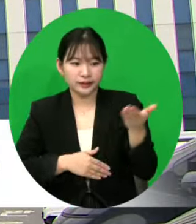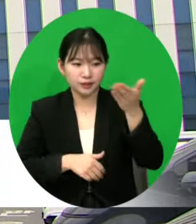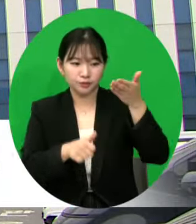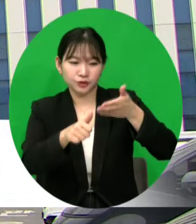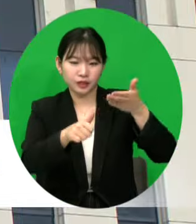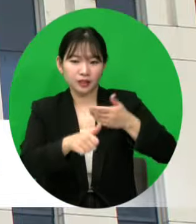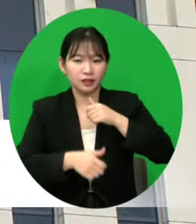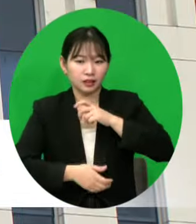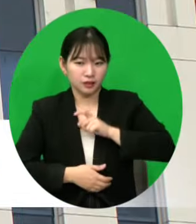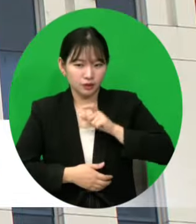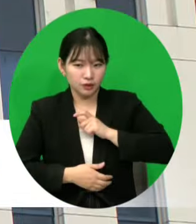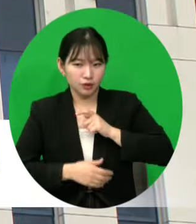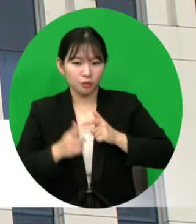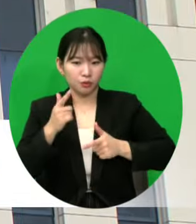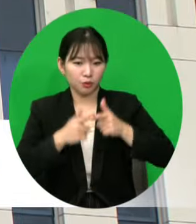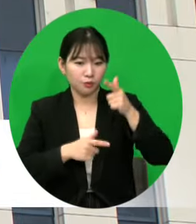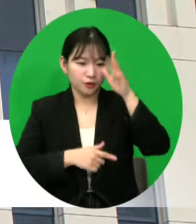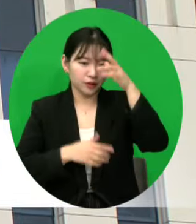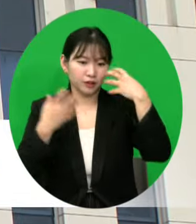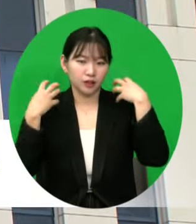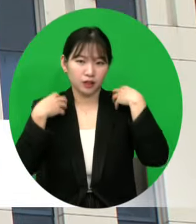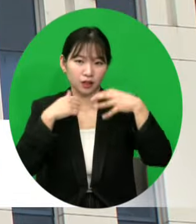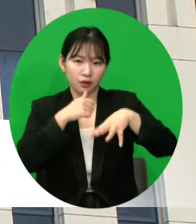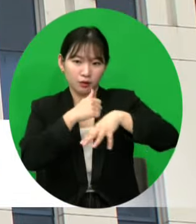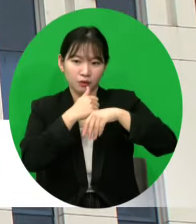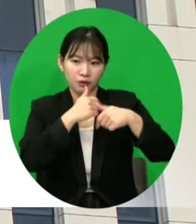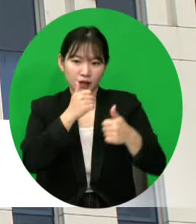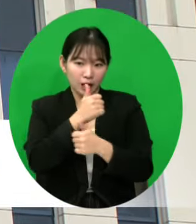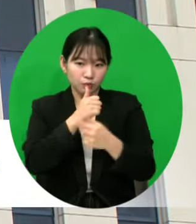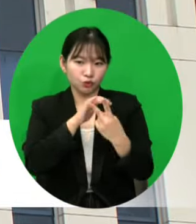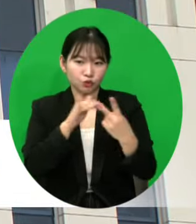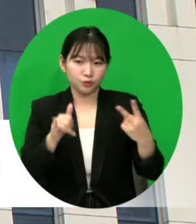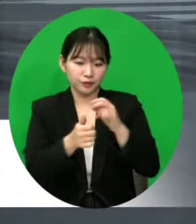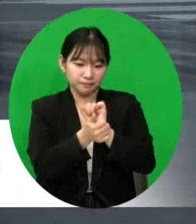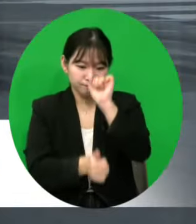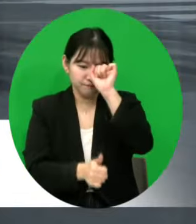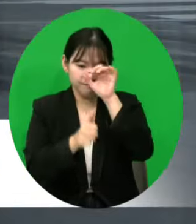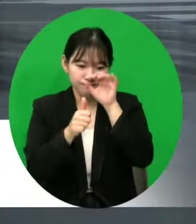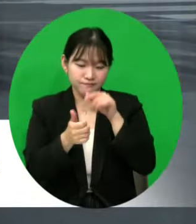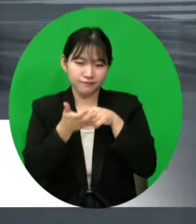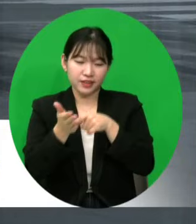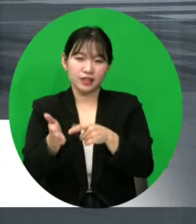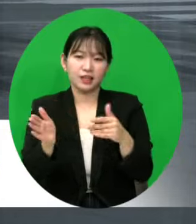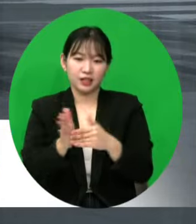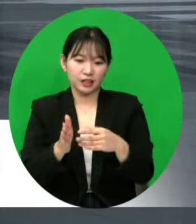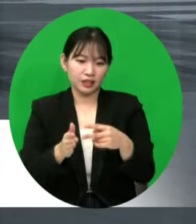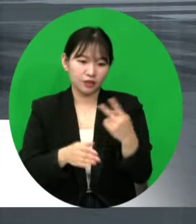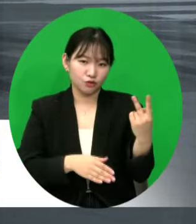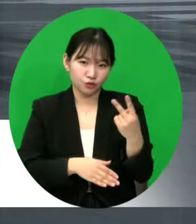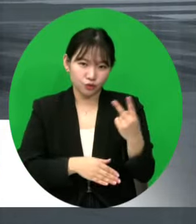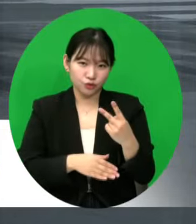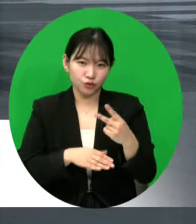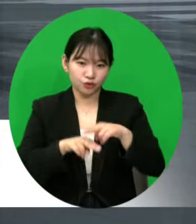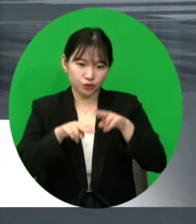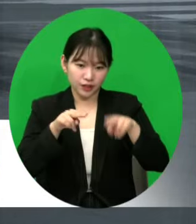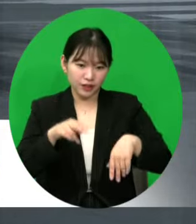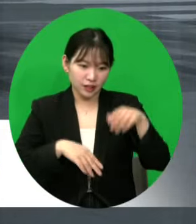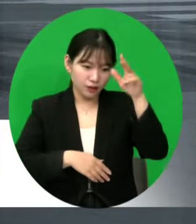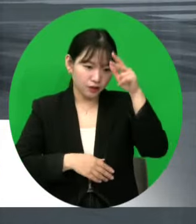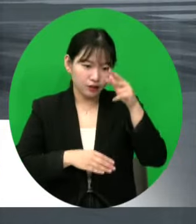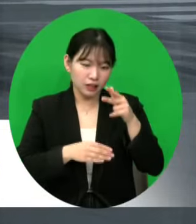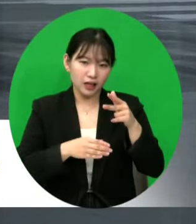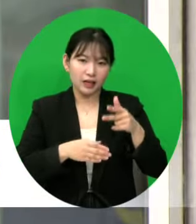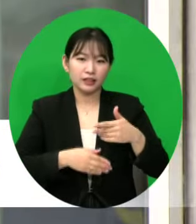경찰서 소속 간부 두 명에 대해 구속 영장을 청구했습니다 이들은 퇴직 경찰 출신 브로커들을